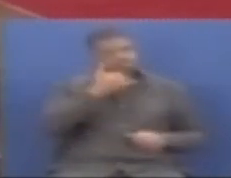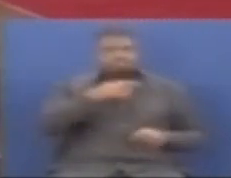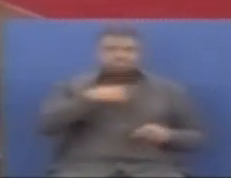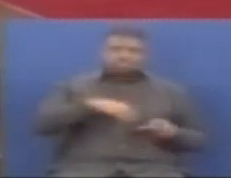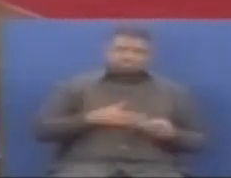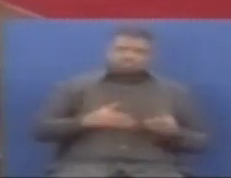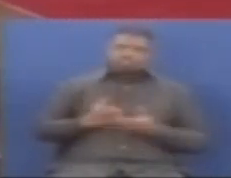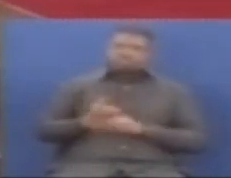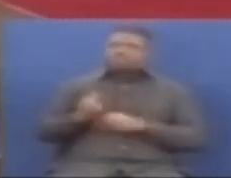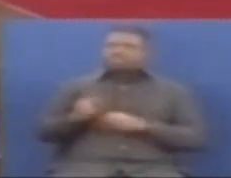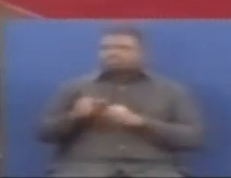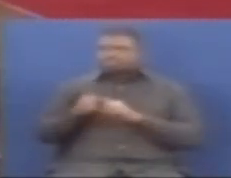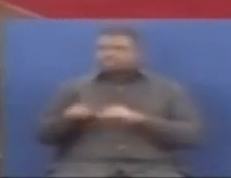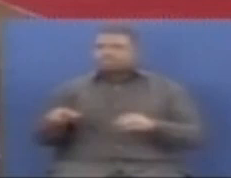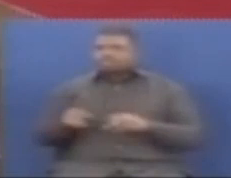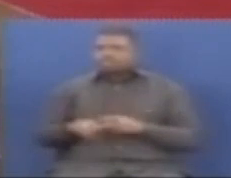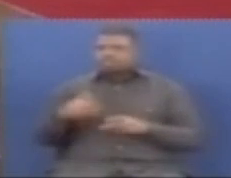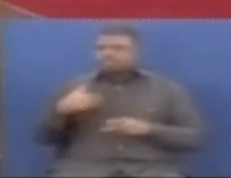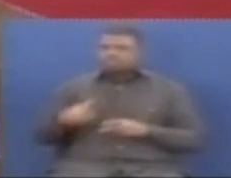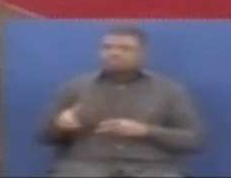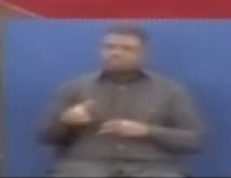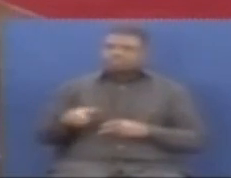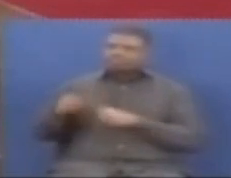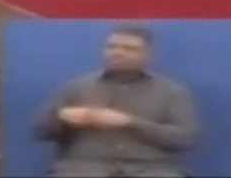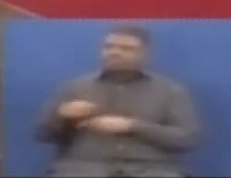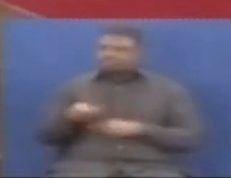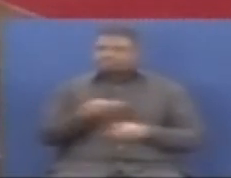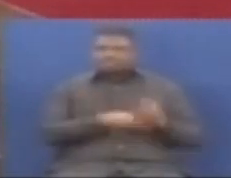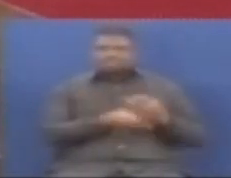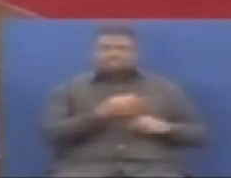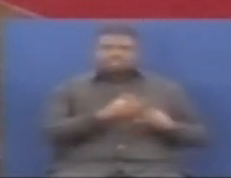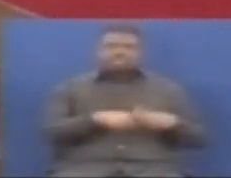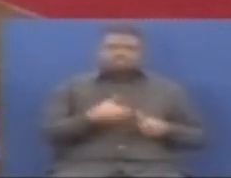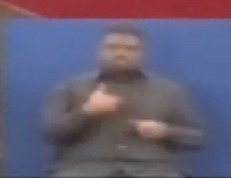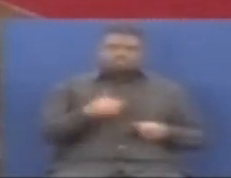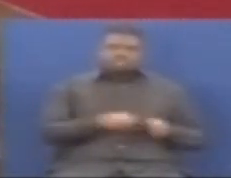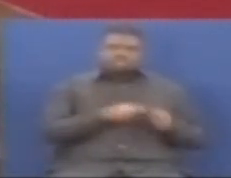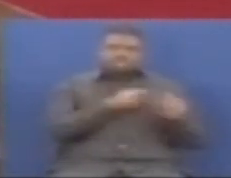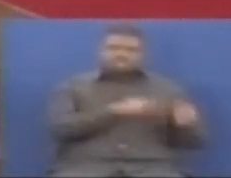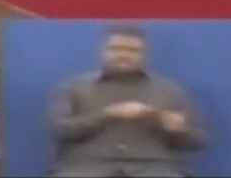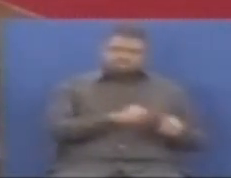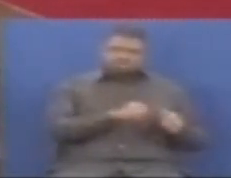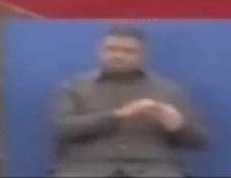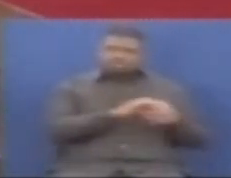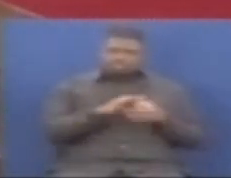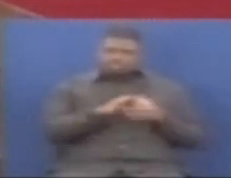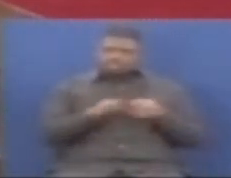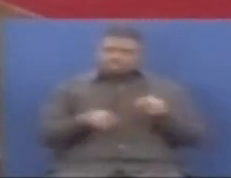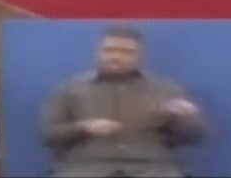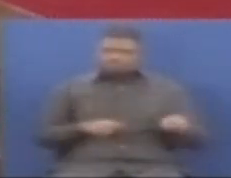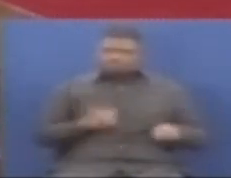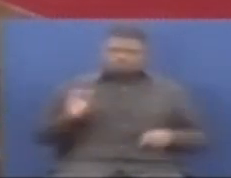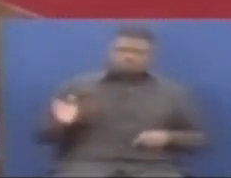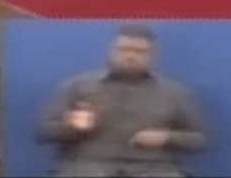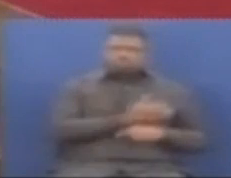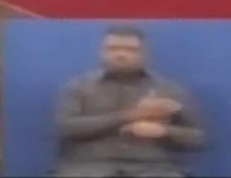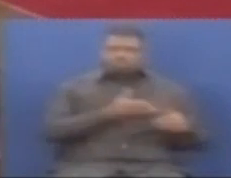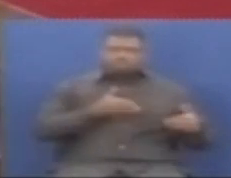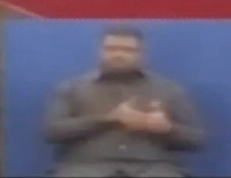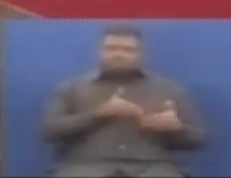kwamba inawapa taarifa wakulima hawa na wafanyabiashara kwamba haya masoko yapo, kwa sababu bunge sasa hivi haliko live, Mheshimiwa